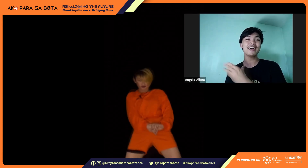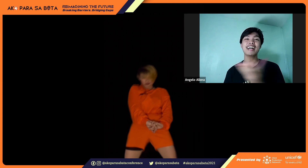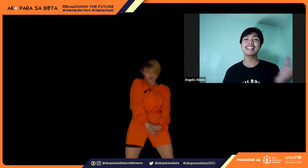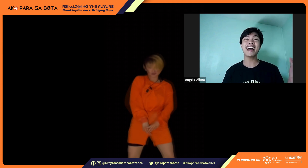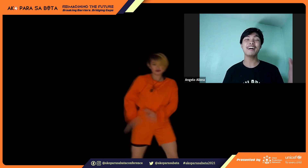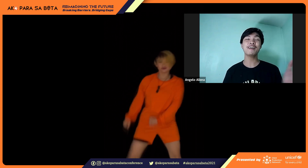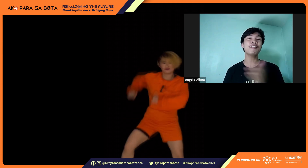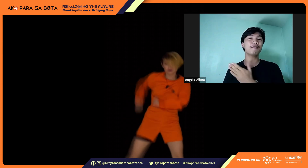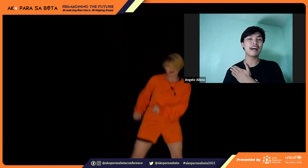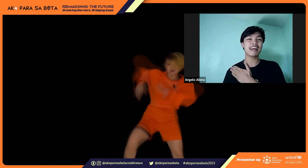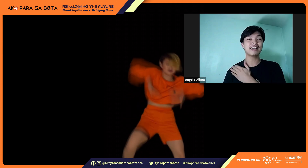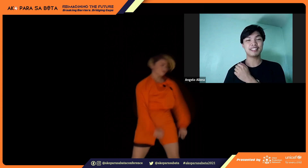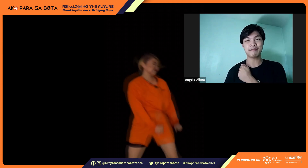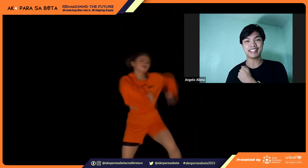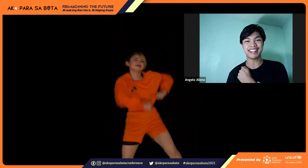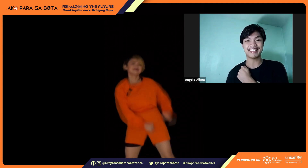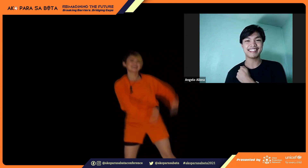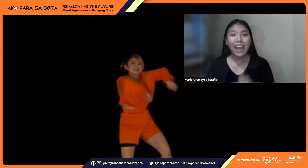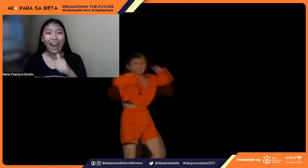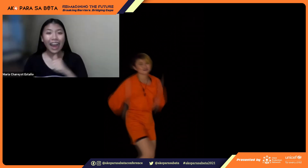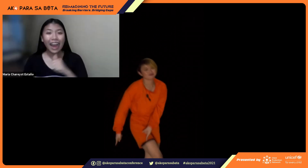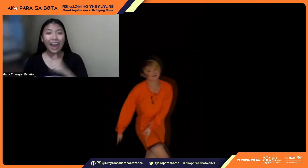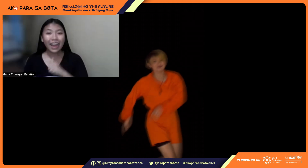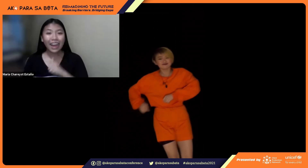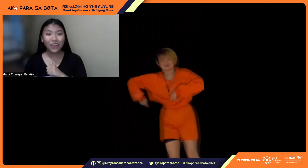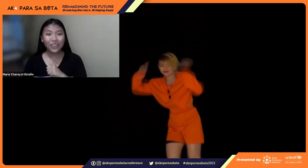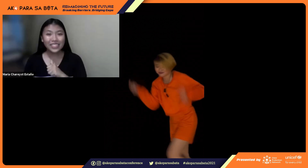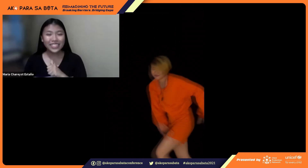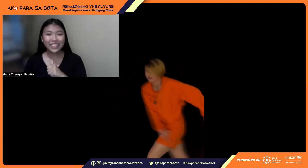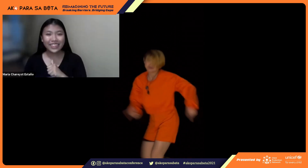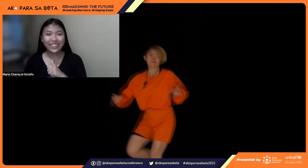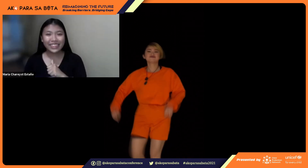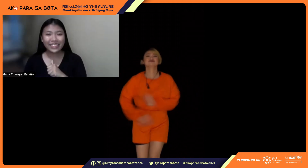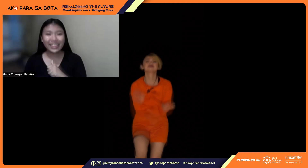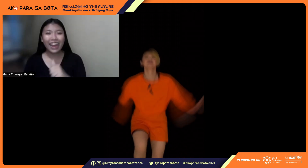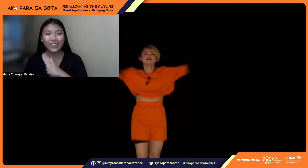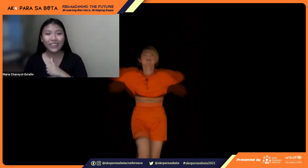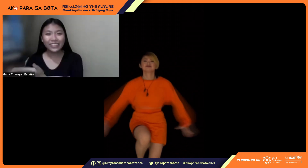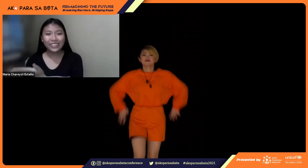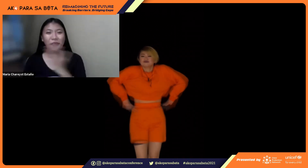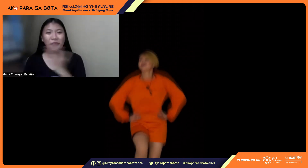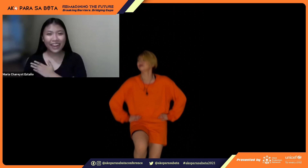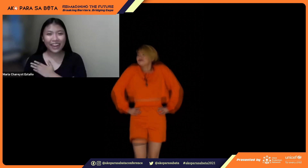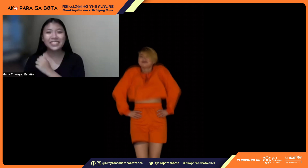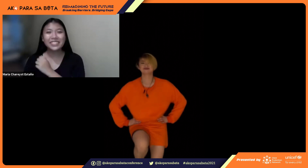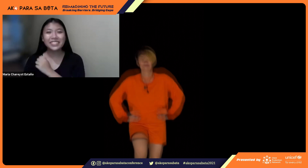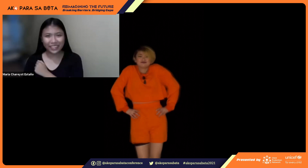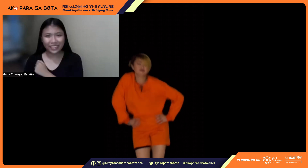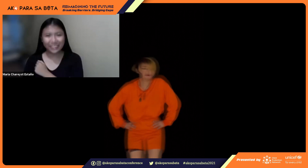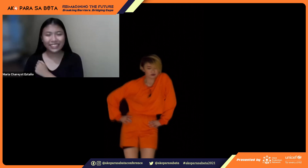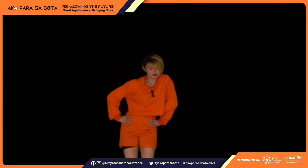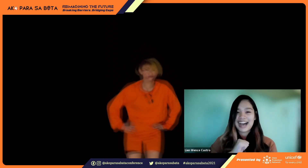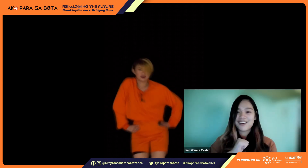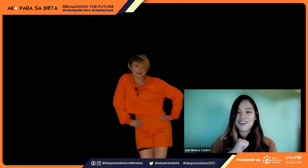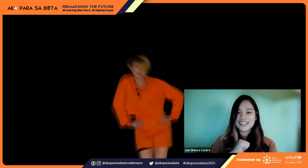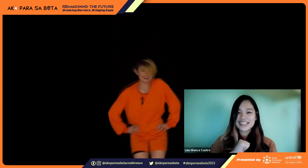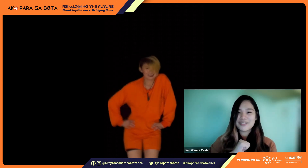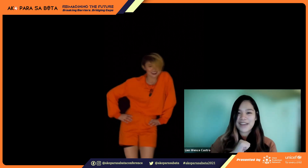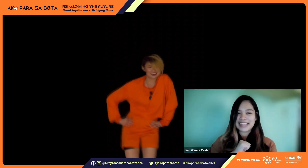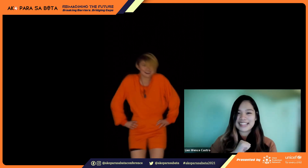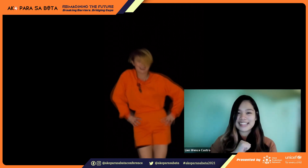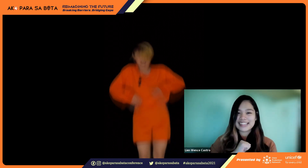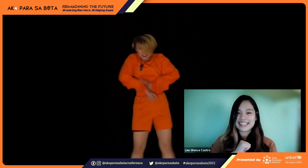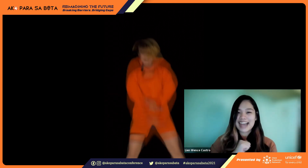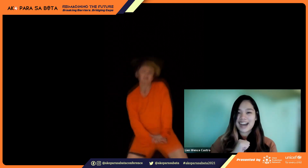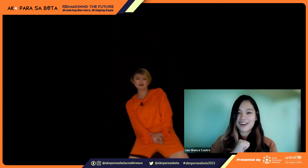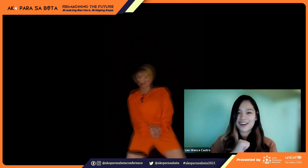Ako, tayo, para sa bata. Ako si Charisse. Ako, tayo, para sa bata. Ako si